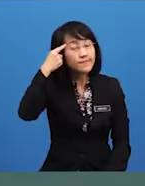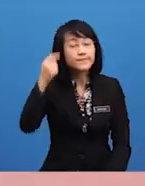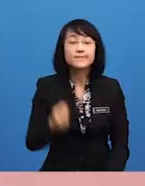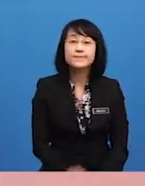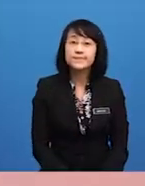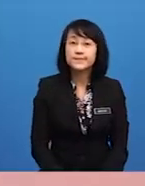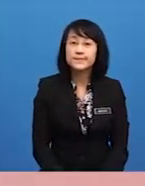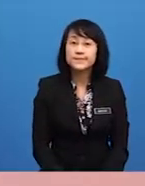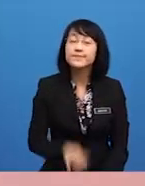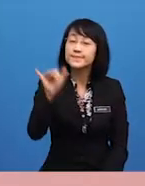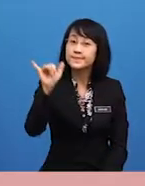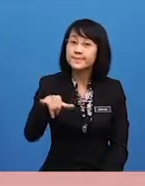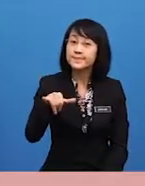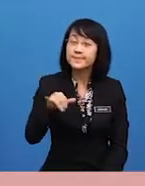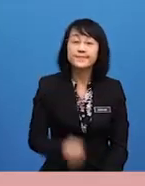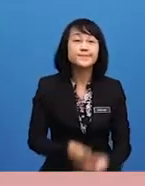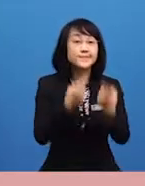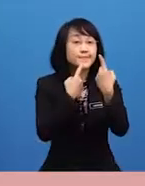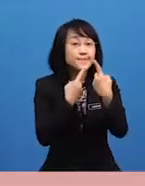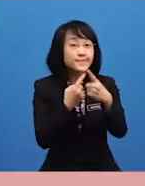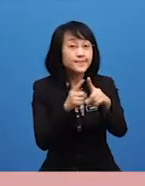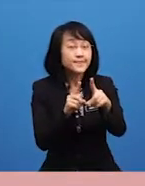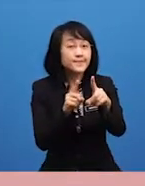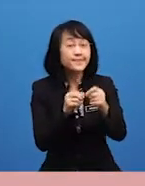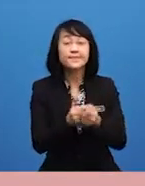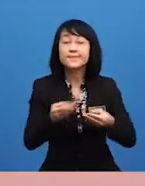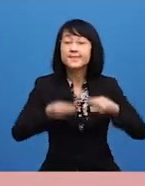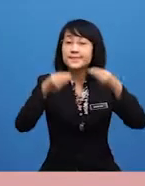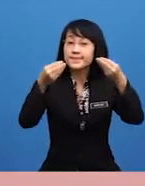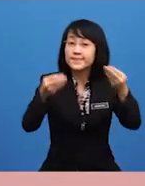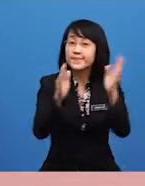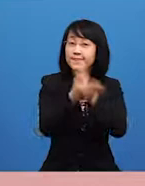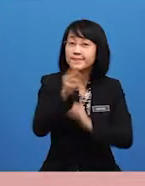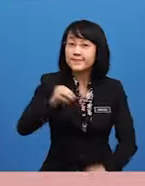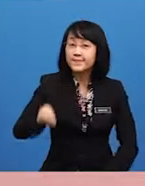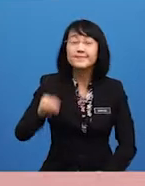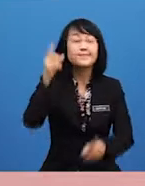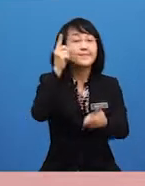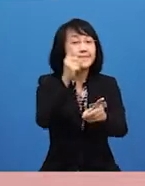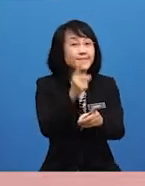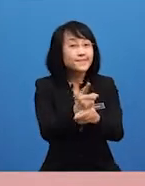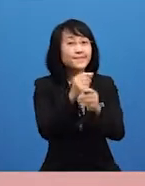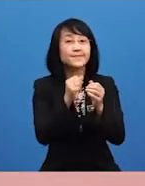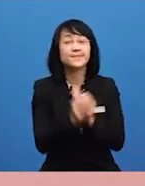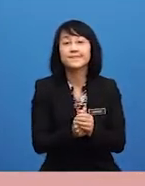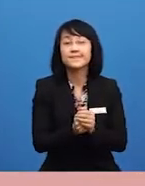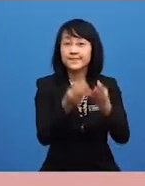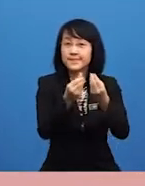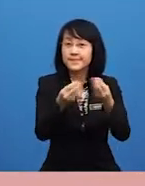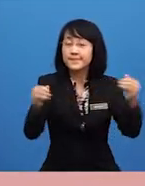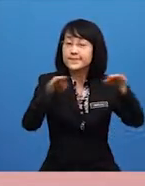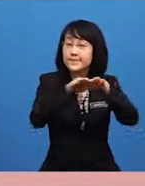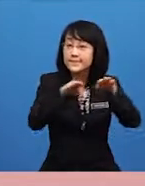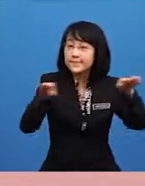sebentar. Ya, jawapan yang diberikan murid-murid adalah betul. Tanah